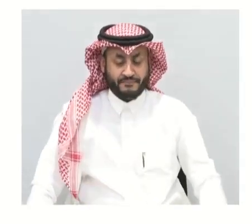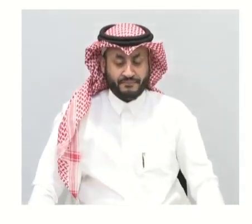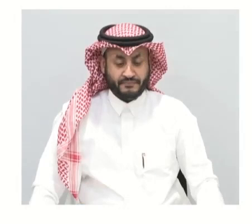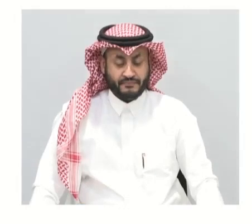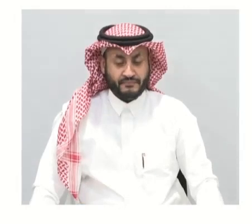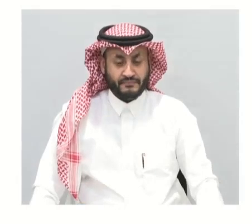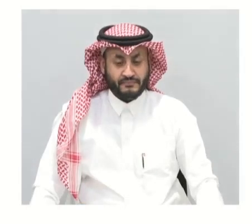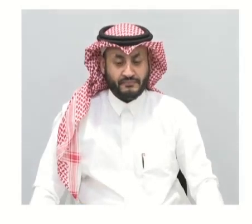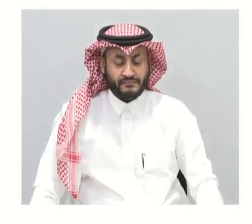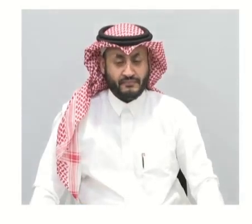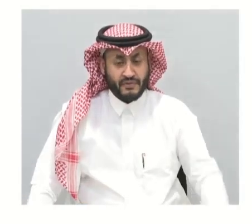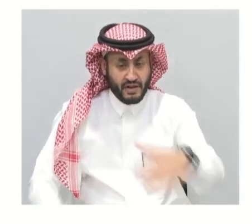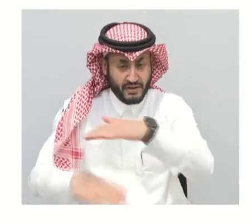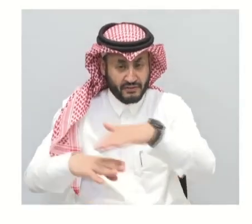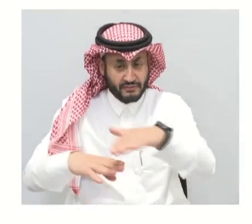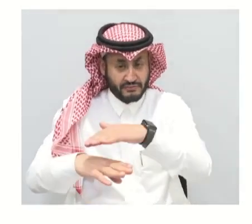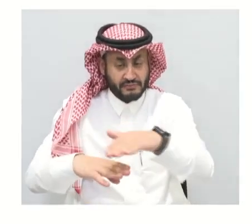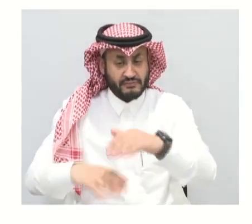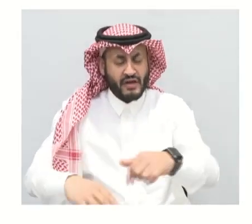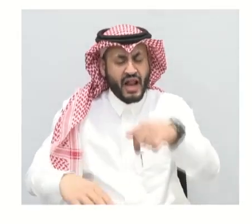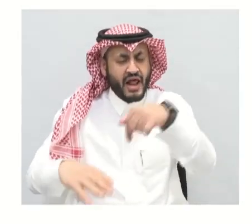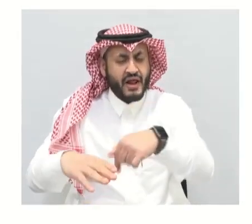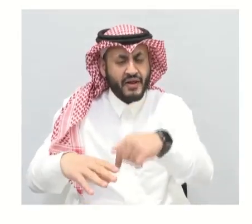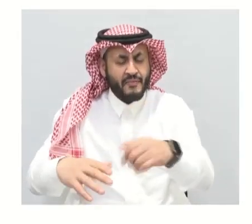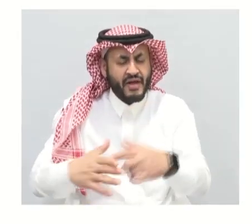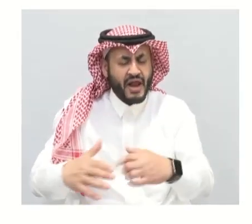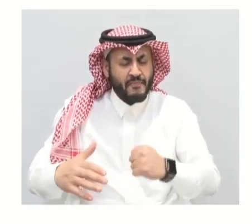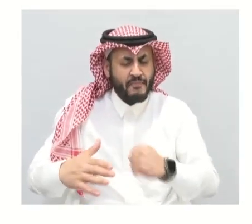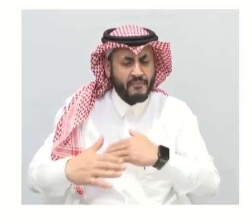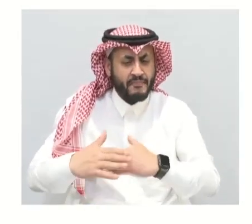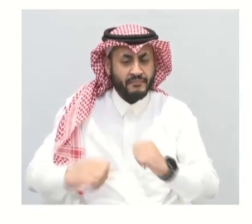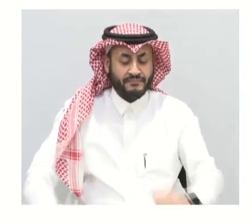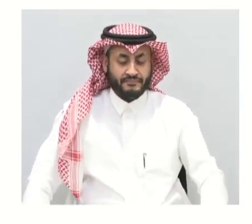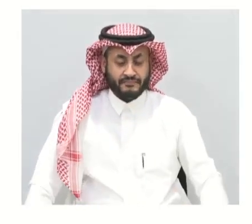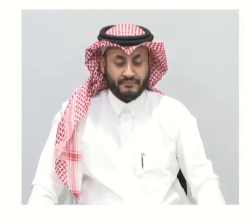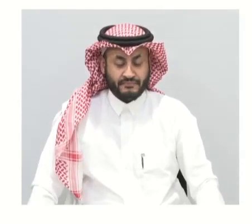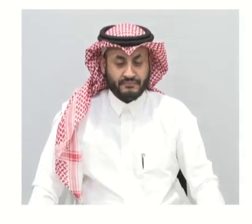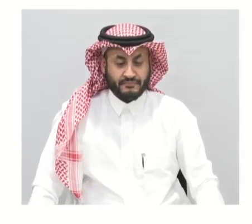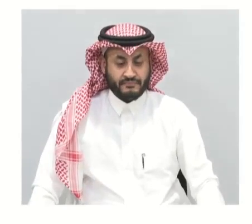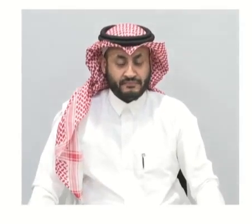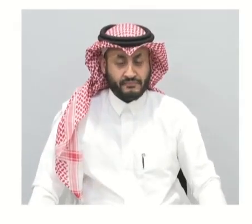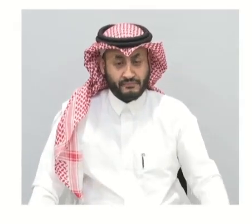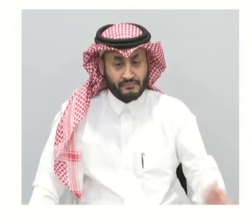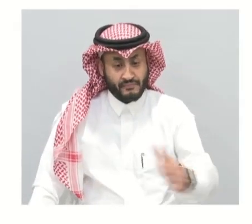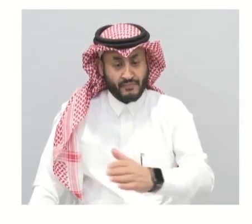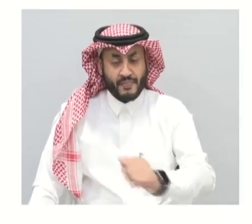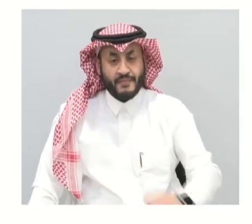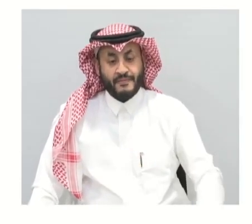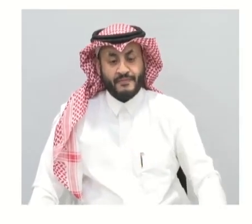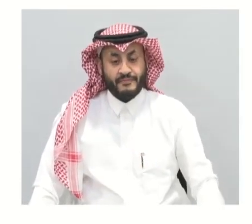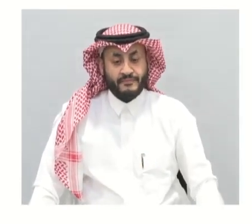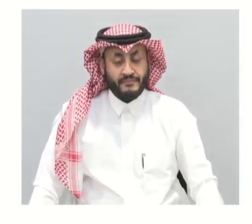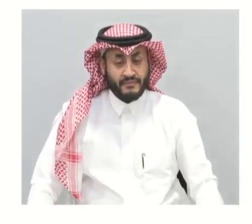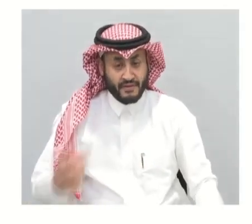من السطح حتى نصل الى الصخور المجوه في الدرس الثاني انتقلنا واياكم